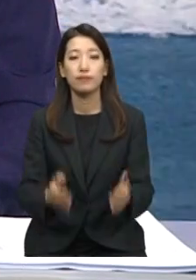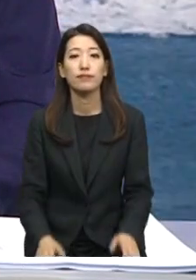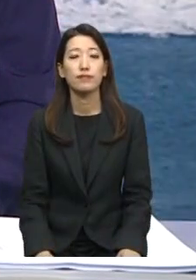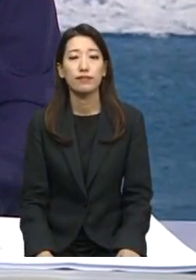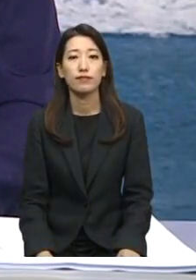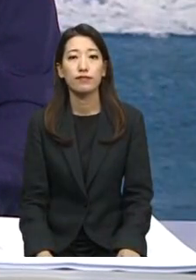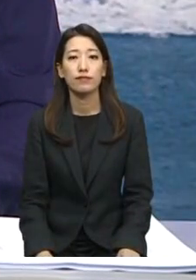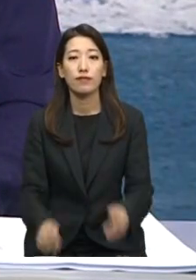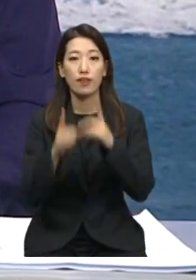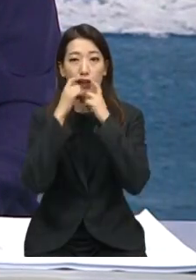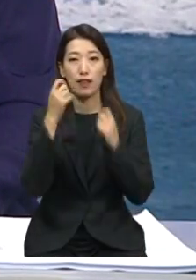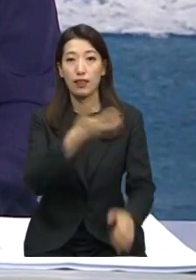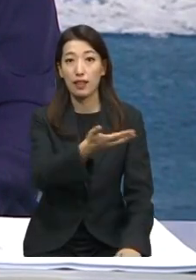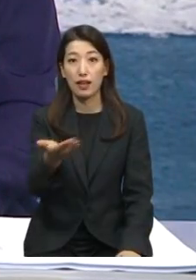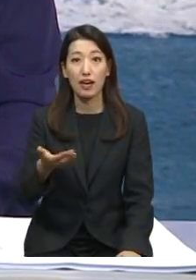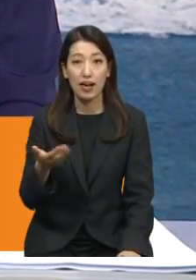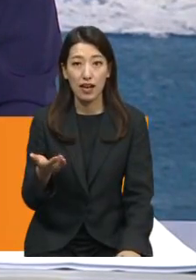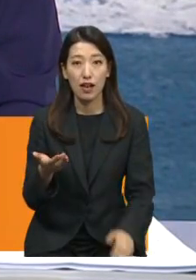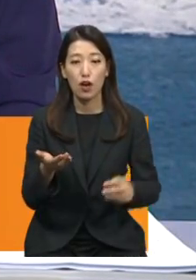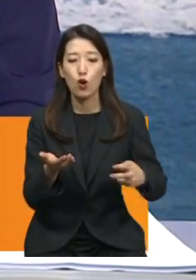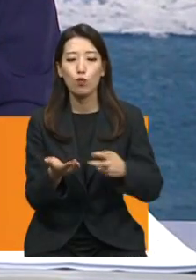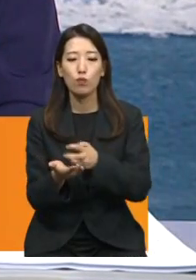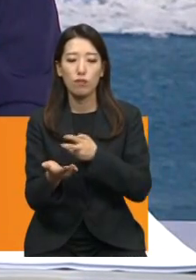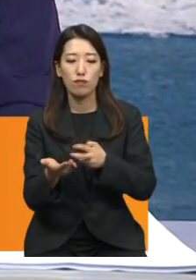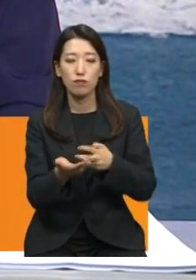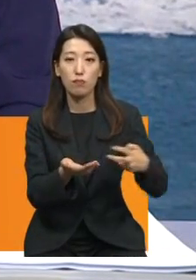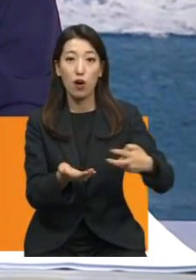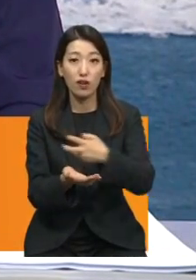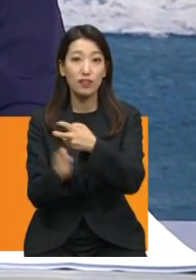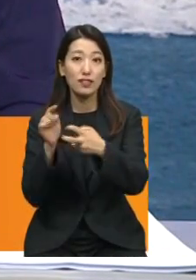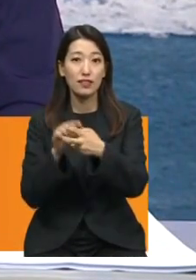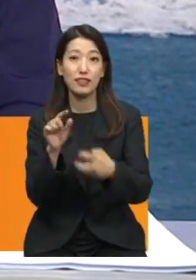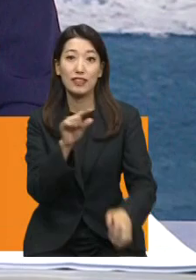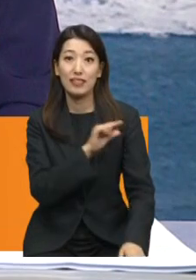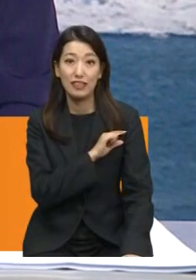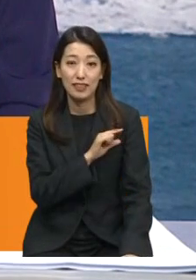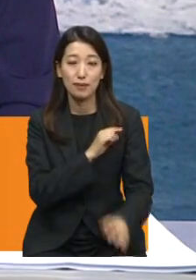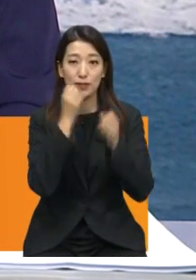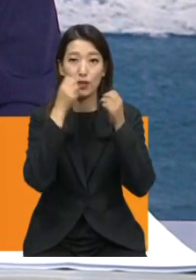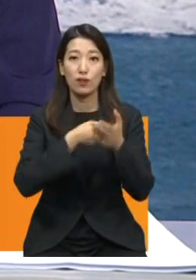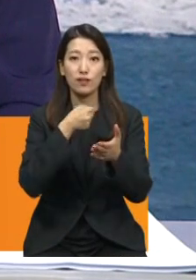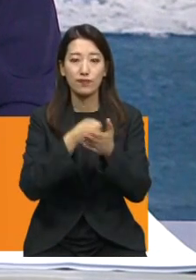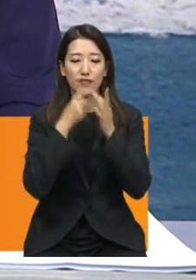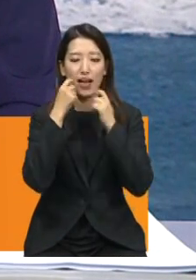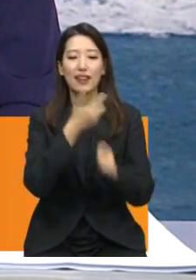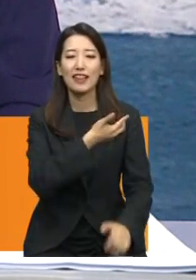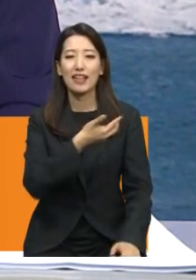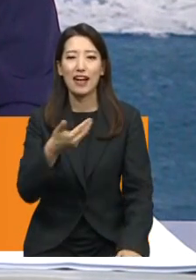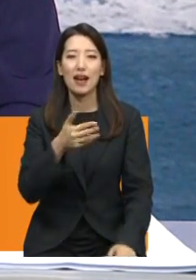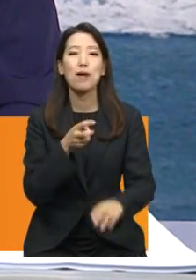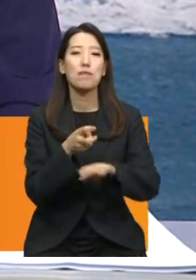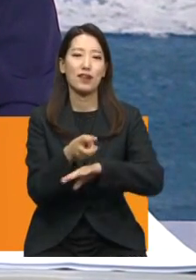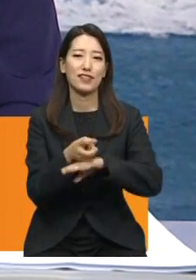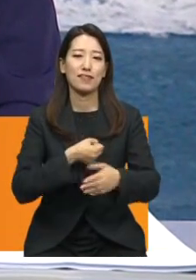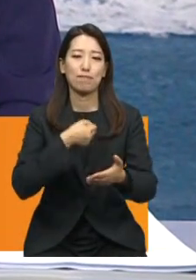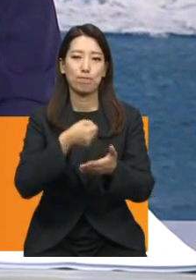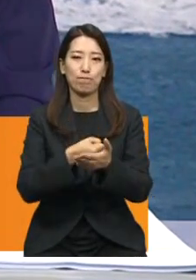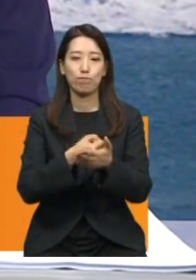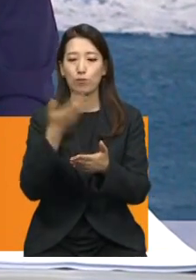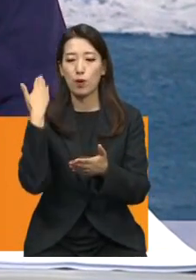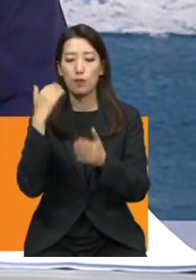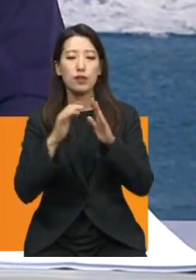한강 리버 버스의 새 이름이 한강 버스로 최종 결정됐습니다 서씨는 지난 5월 실시한 시민 공모 결과를